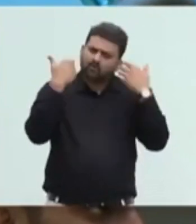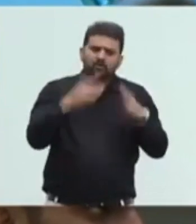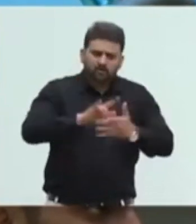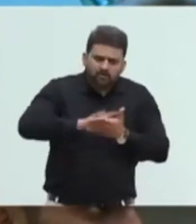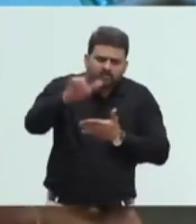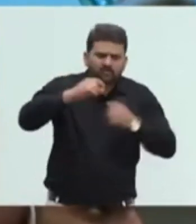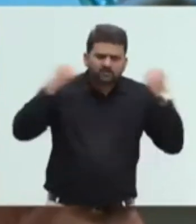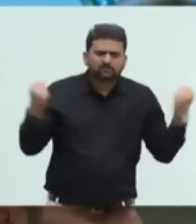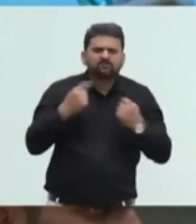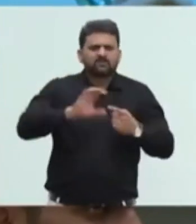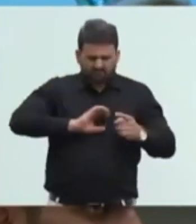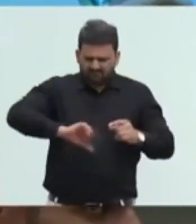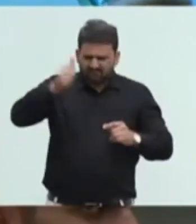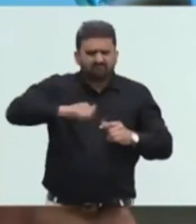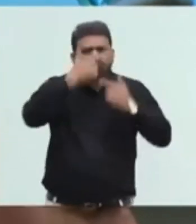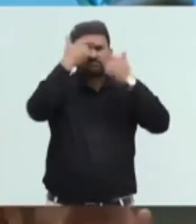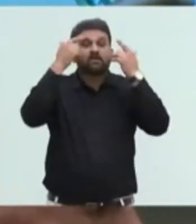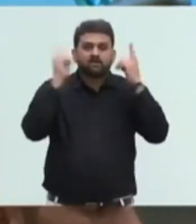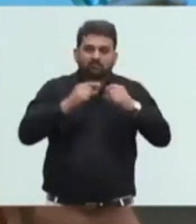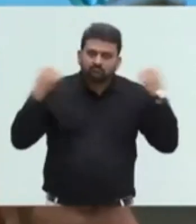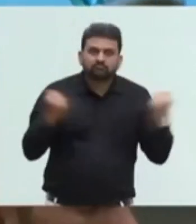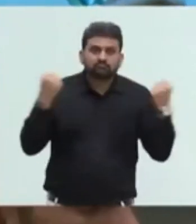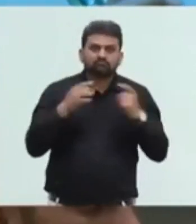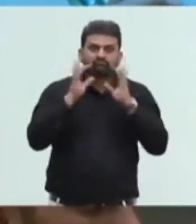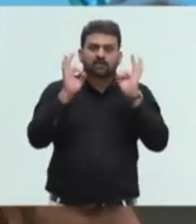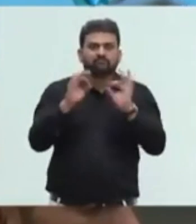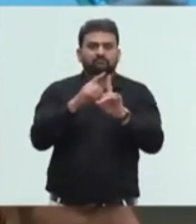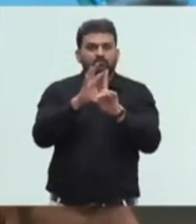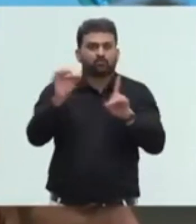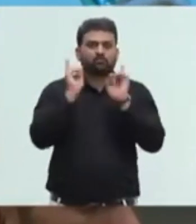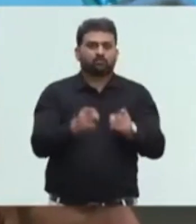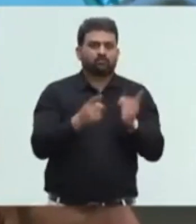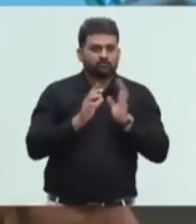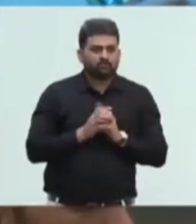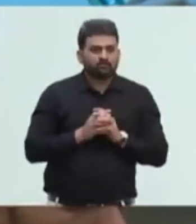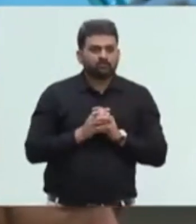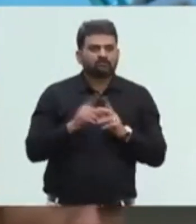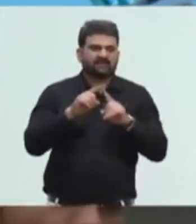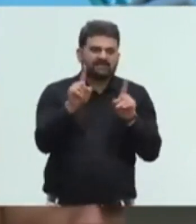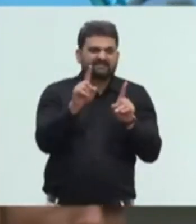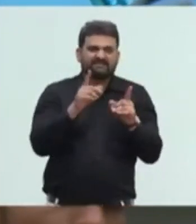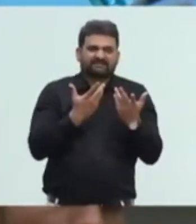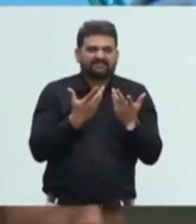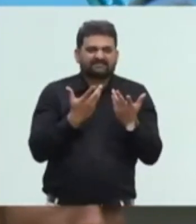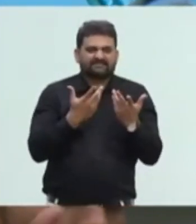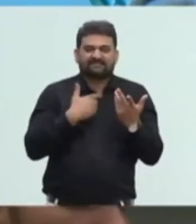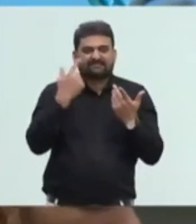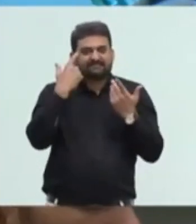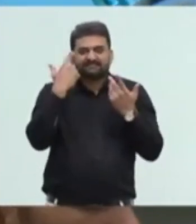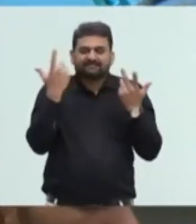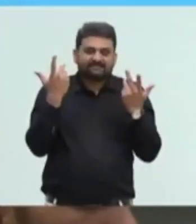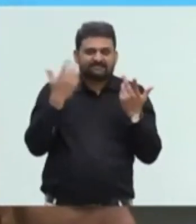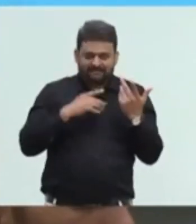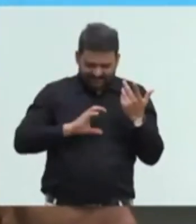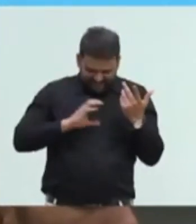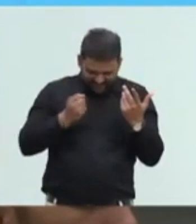खेल को मिलेगा तो मिलेगा लेकिन परफॉर्म करते हैं दिखाओ परंतु मुझे मुझे पता नहीं क्या